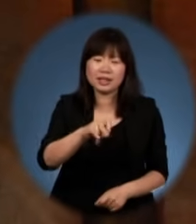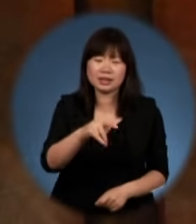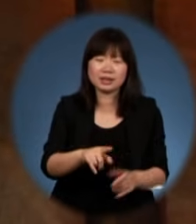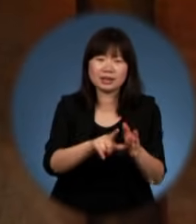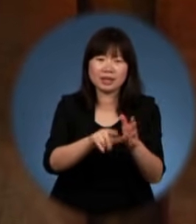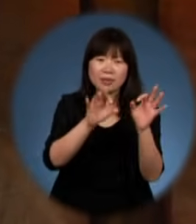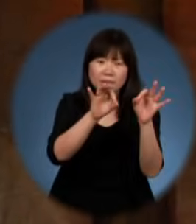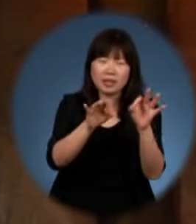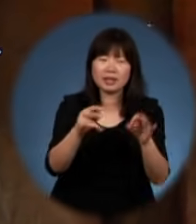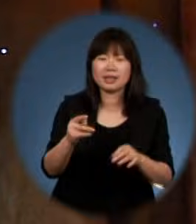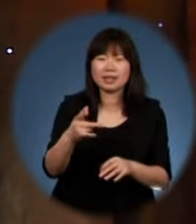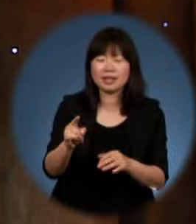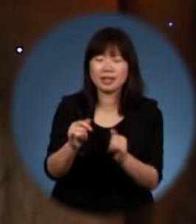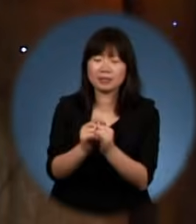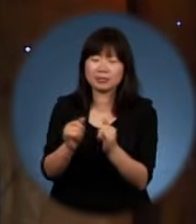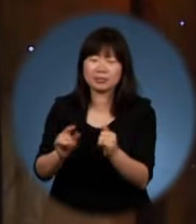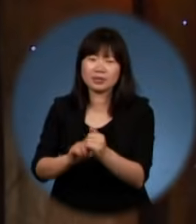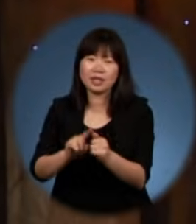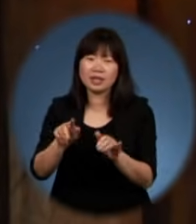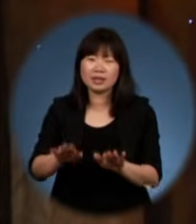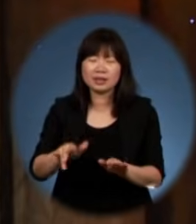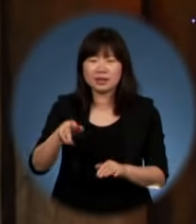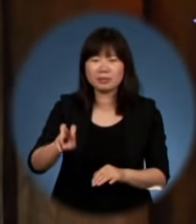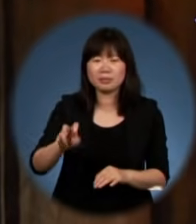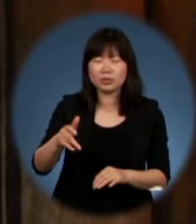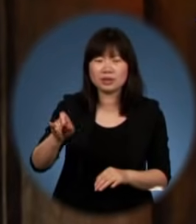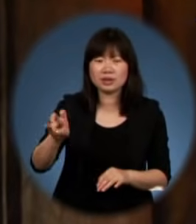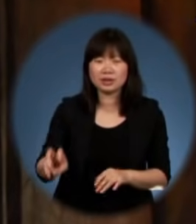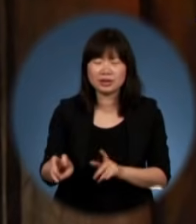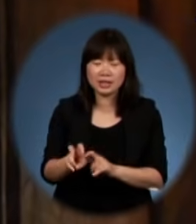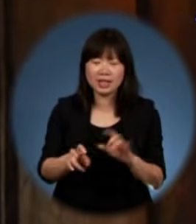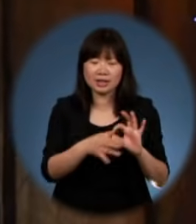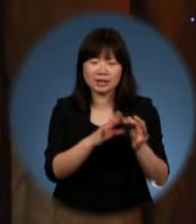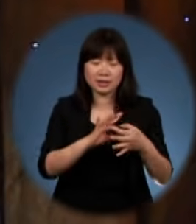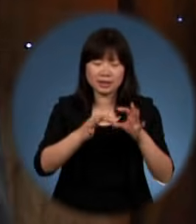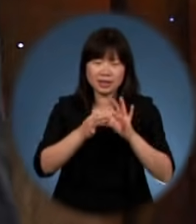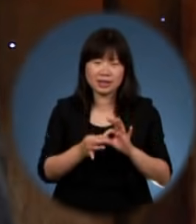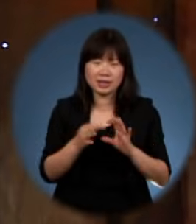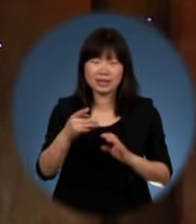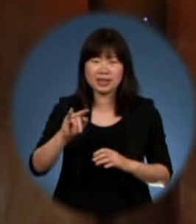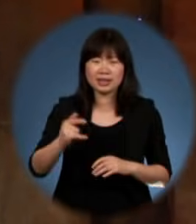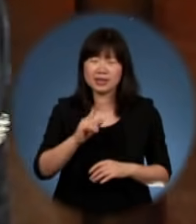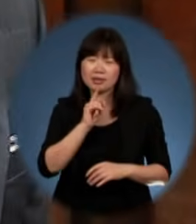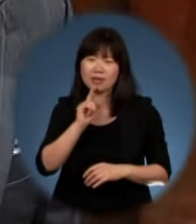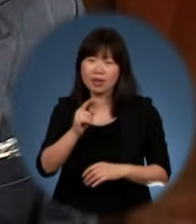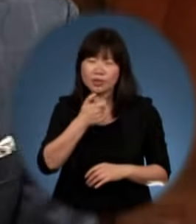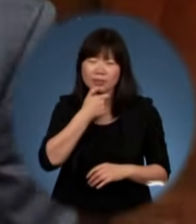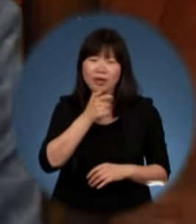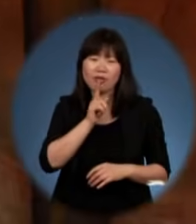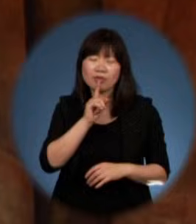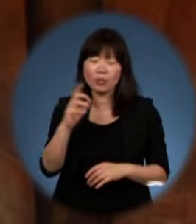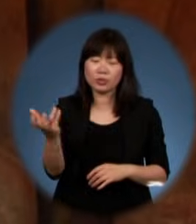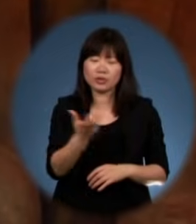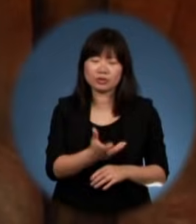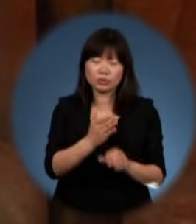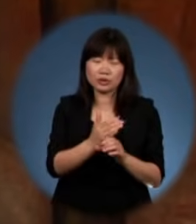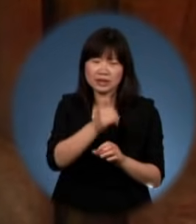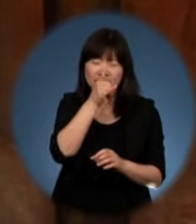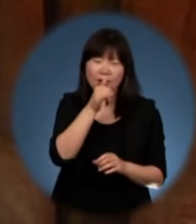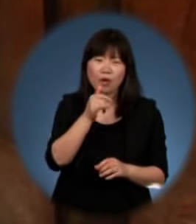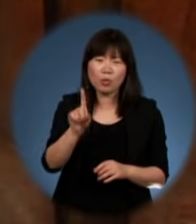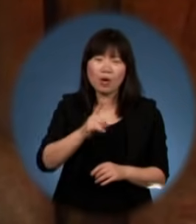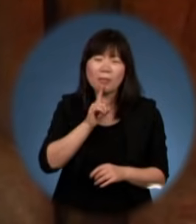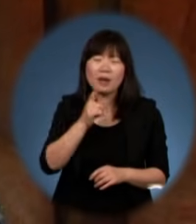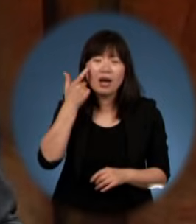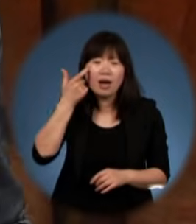단테 란 인물이 이스 심포지움 이라는 그리스를 라킨 으로 로마이 언어로 옮기는 데 요 물어보니 여자심리